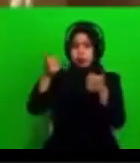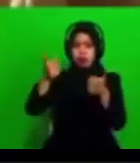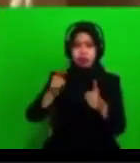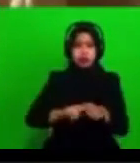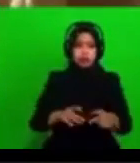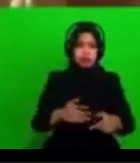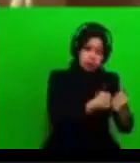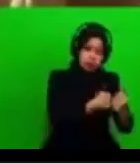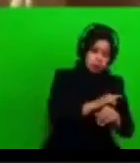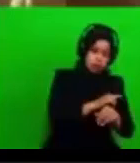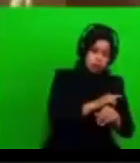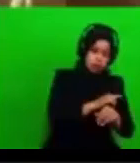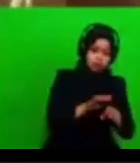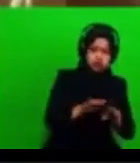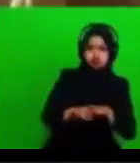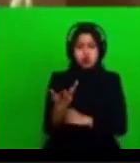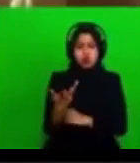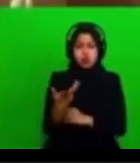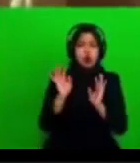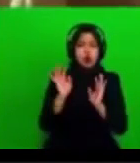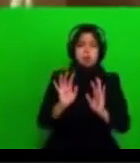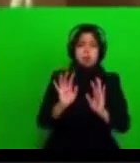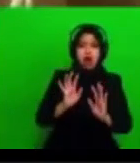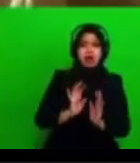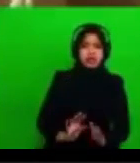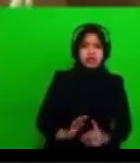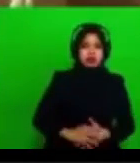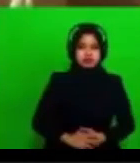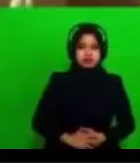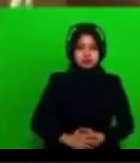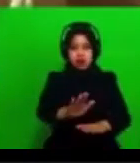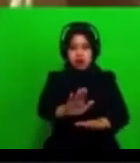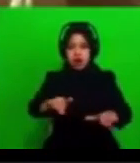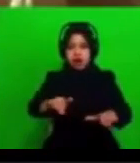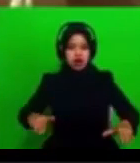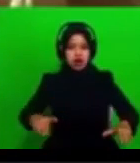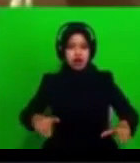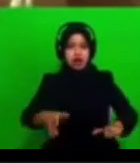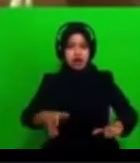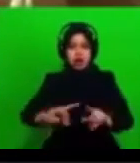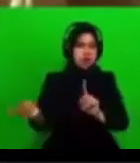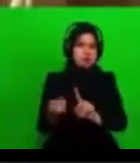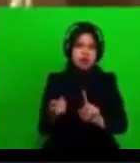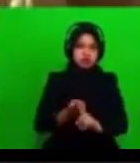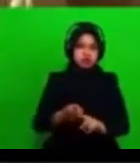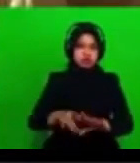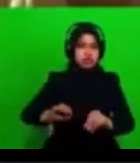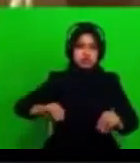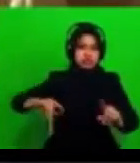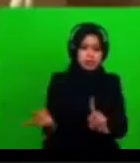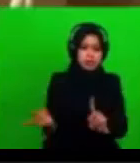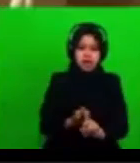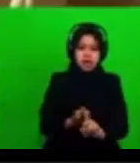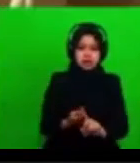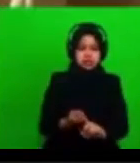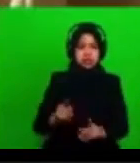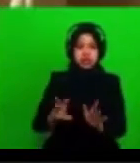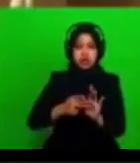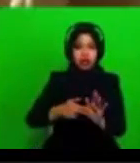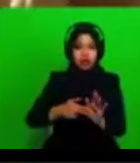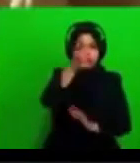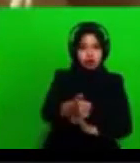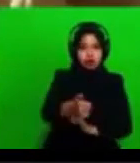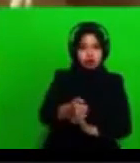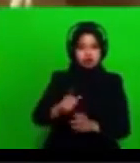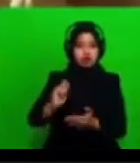favorit, tapi mungkin nggak sesuai passion dan sebagainya, kan bahaya sekali itu. Anak-anak kita malah dipaksa bekerja keras untuk dapat